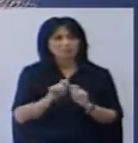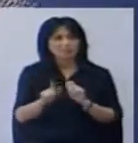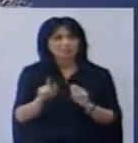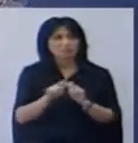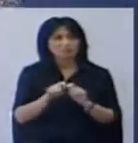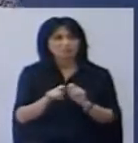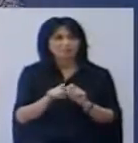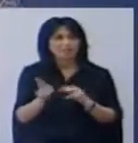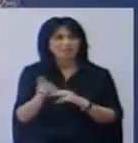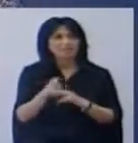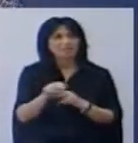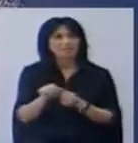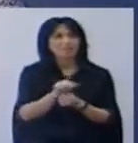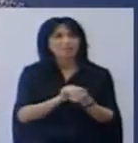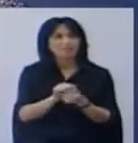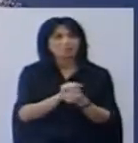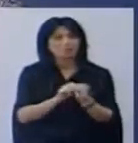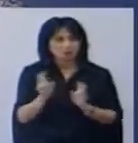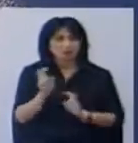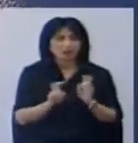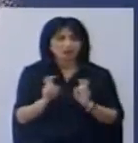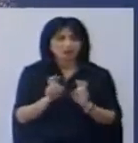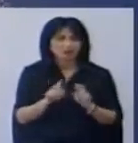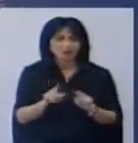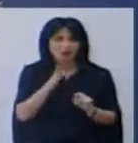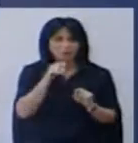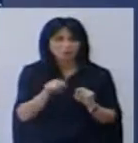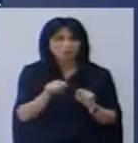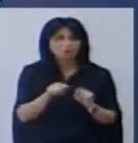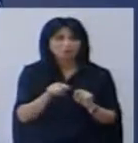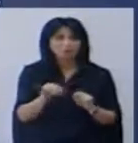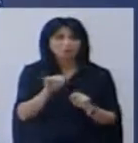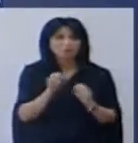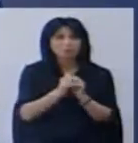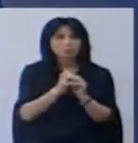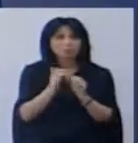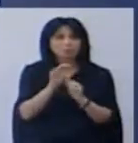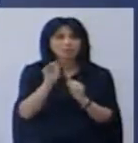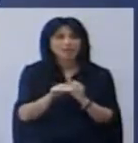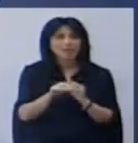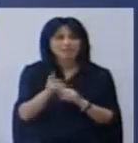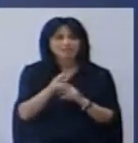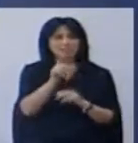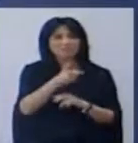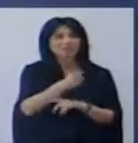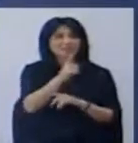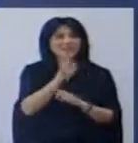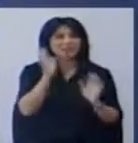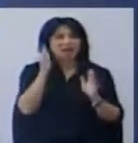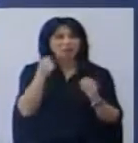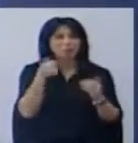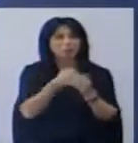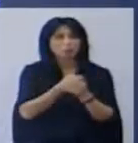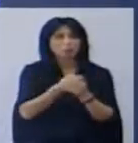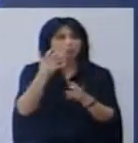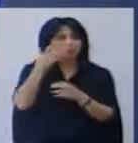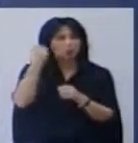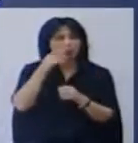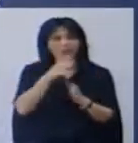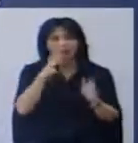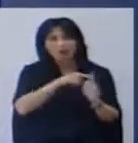დააფინანსა თევზის გადამამუშავებელი ქარხნები. ამ დროს სადღაც 15000 მეთევზე ანაკლიიდან ბათუმამდე გურიის